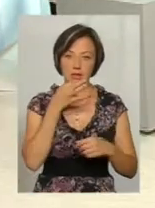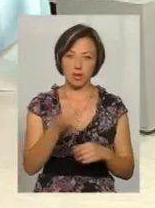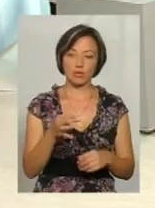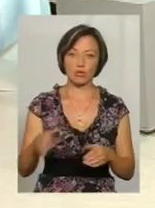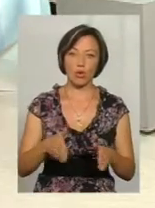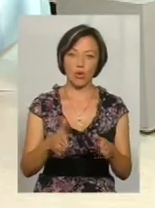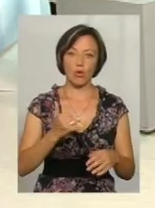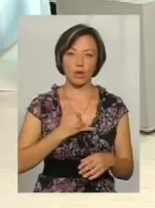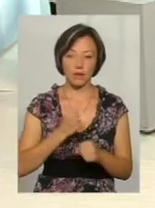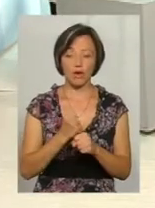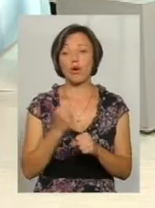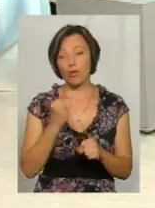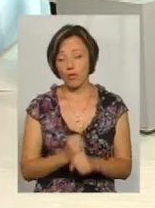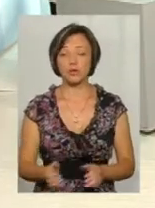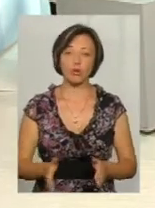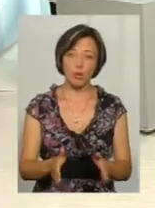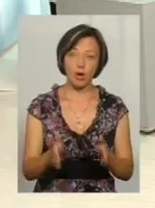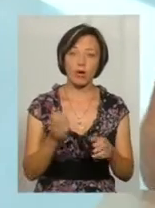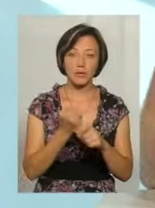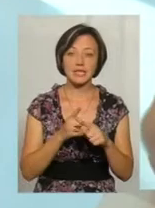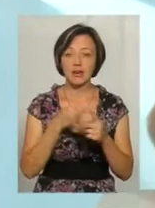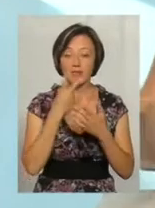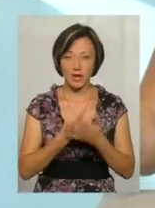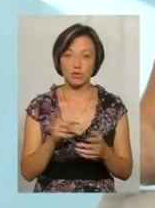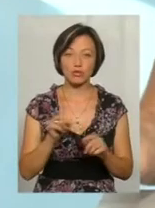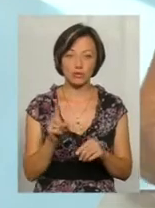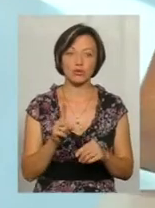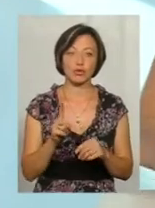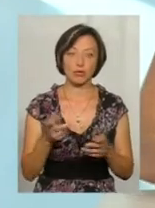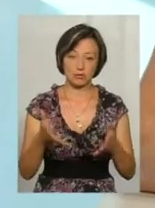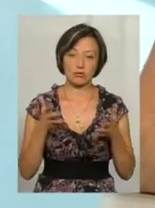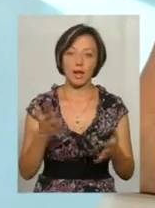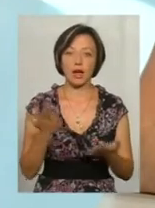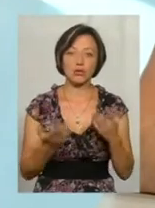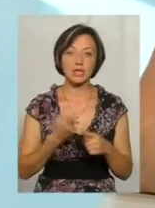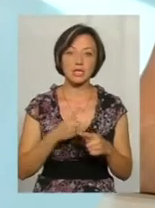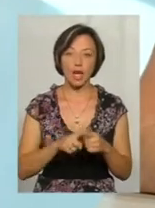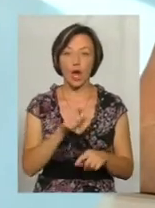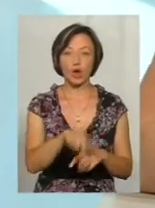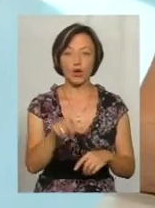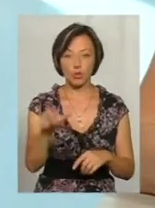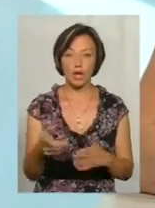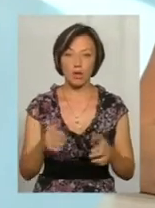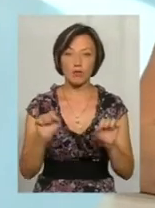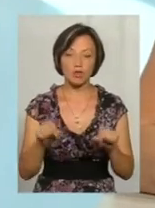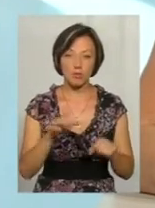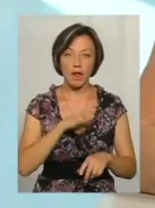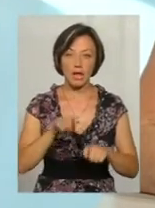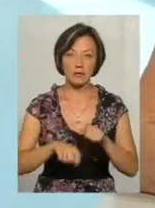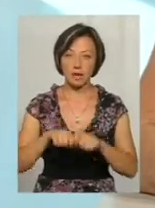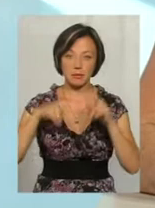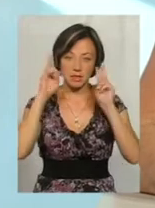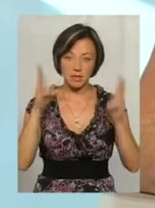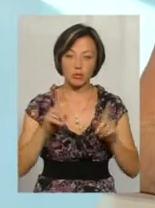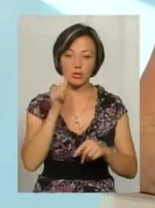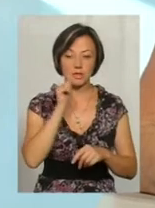на Хмельниччині не робляться. Хмельниччині дороги і робляться, тому це видно. Це те, ну, видно в очі. І якщо це люди, які, можливо, були експерти, ми їх не знаємо, хто